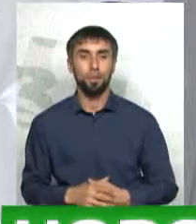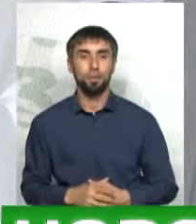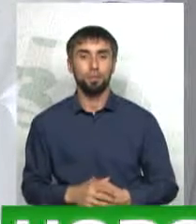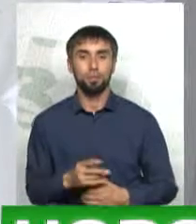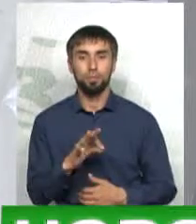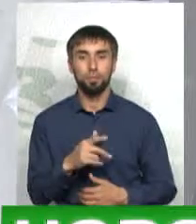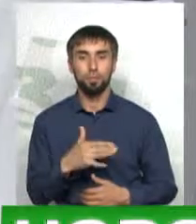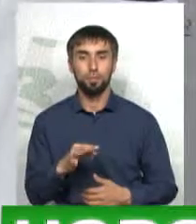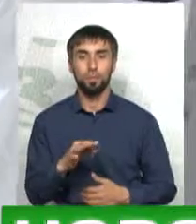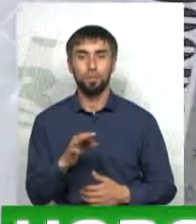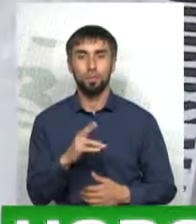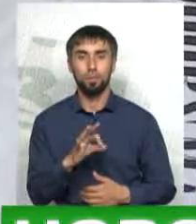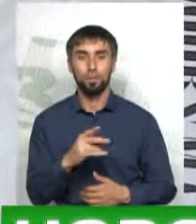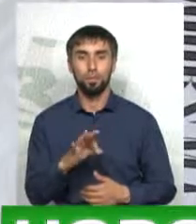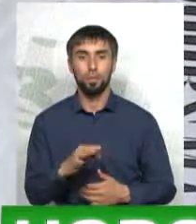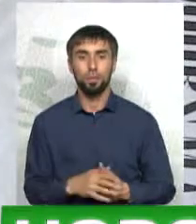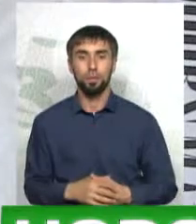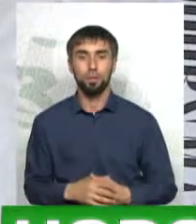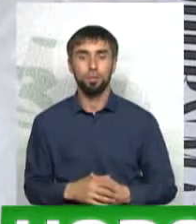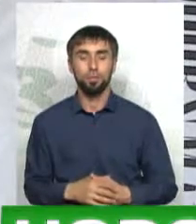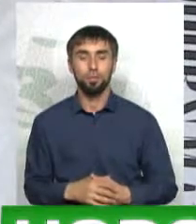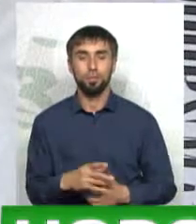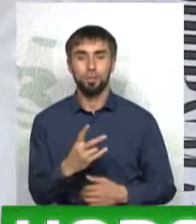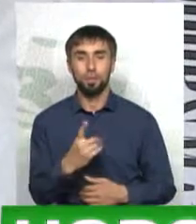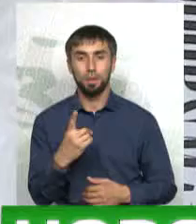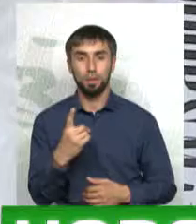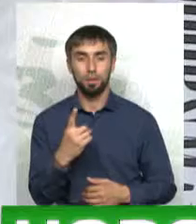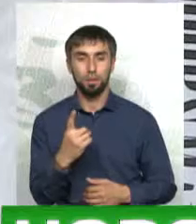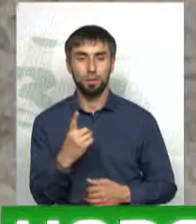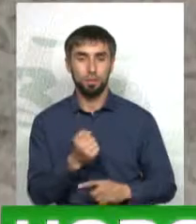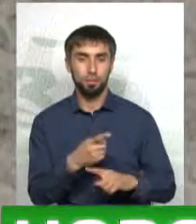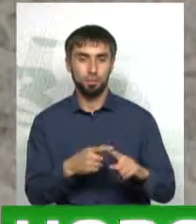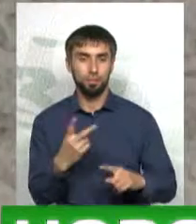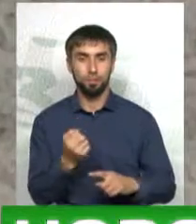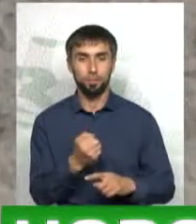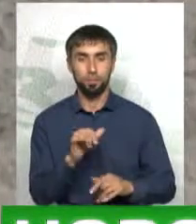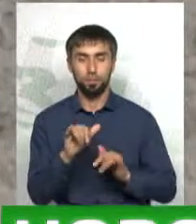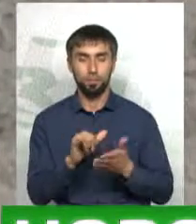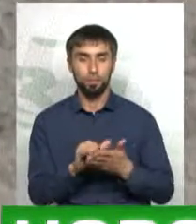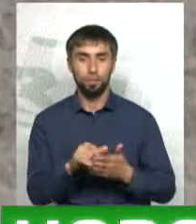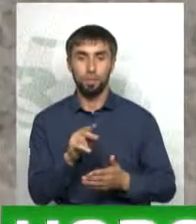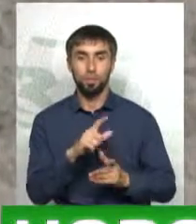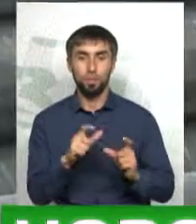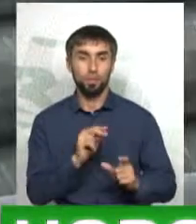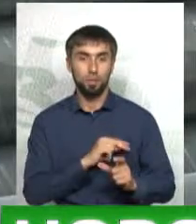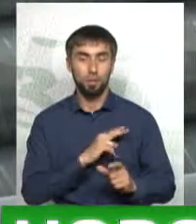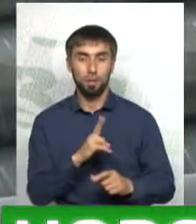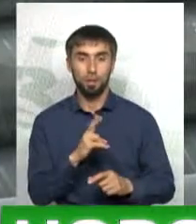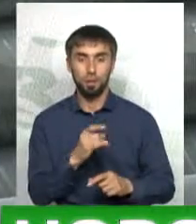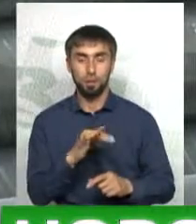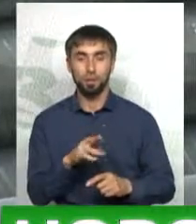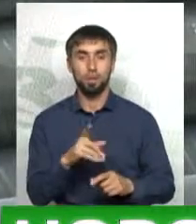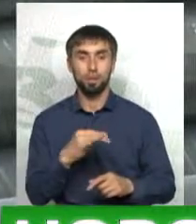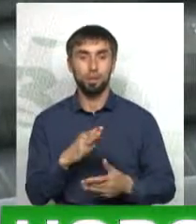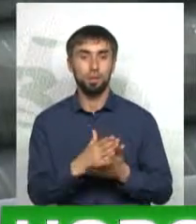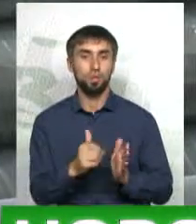Но где-то около 1,5-2 недели надо будет, чтобы установить все эти двери. Теперь у школы заработала канализация. В здании